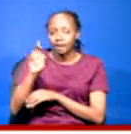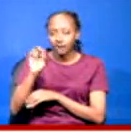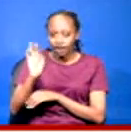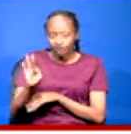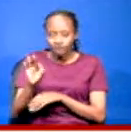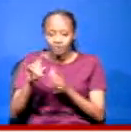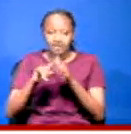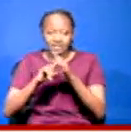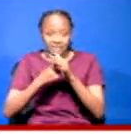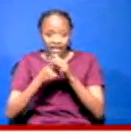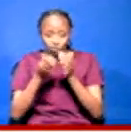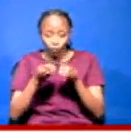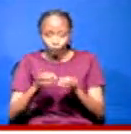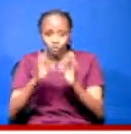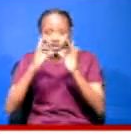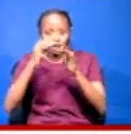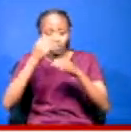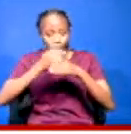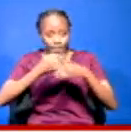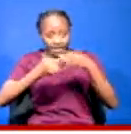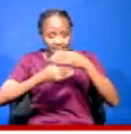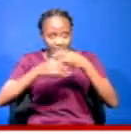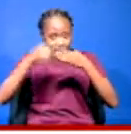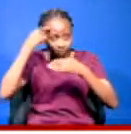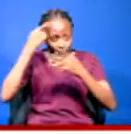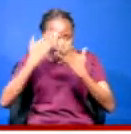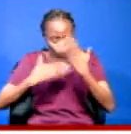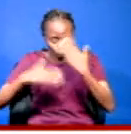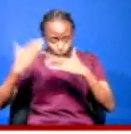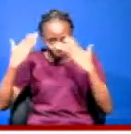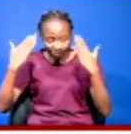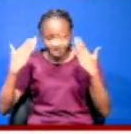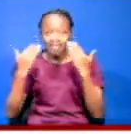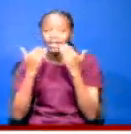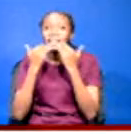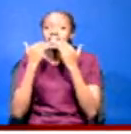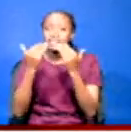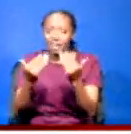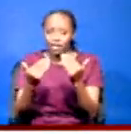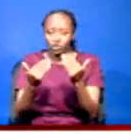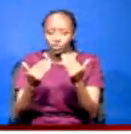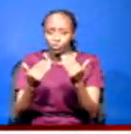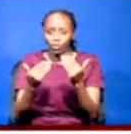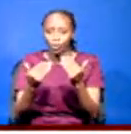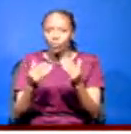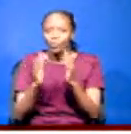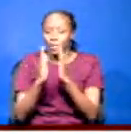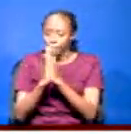kwa ujenzi wa chuo hiki. Shukran, na tunakuombea